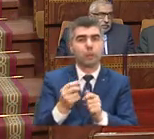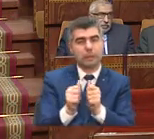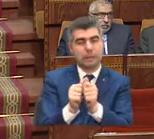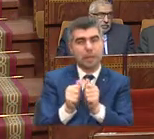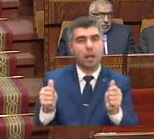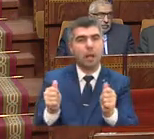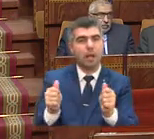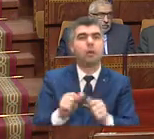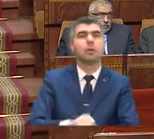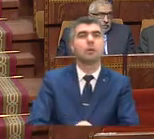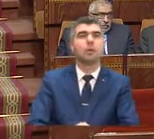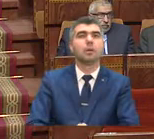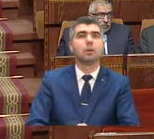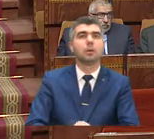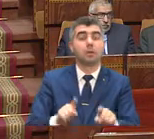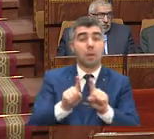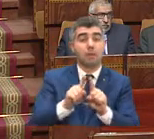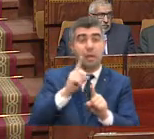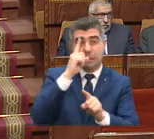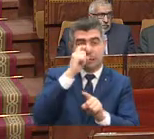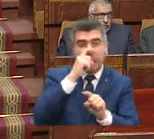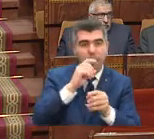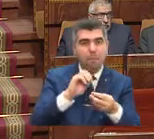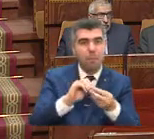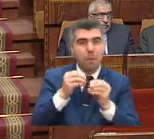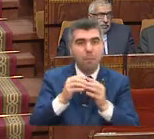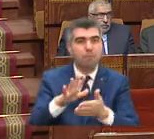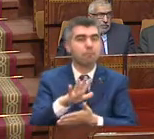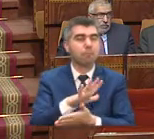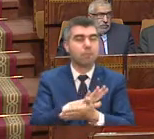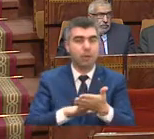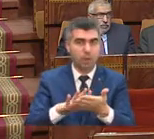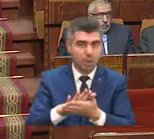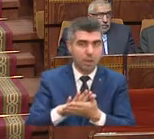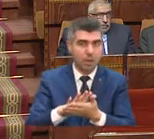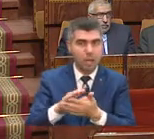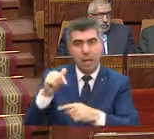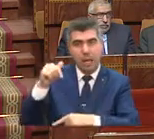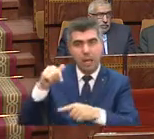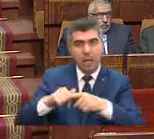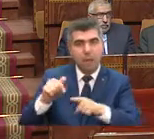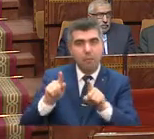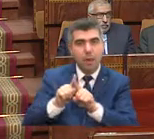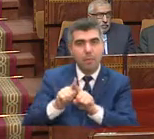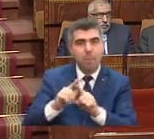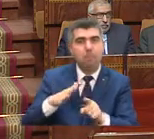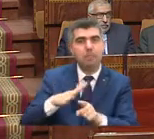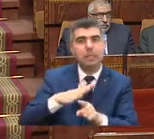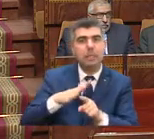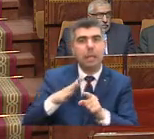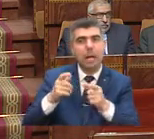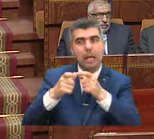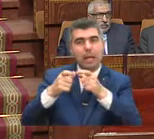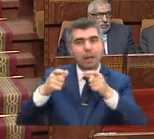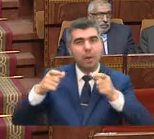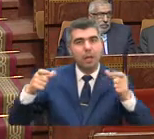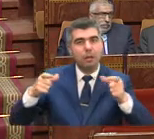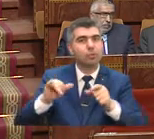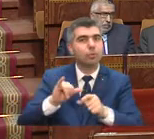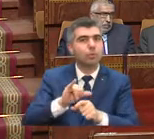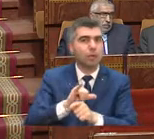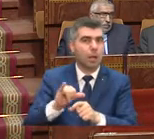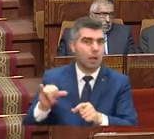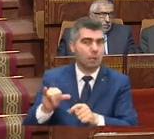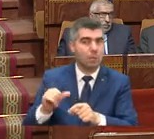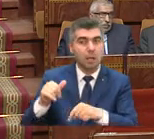اللي عندكم وعندنا كاملين ديالنا بعض المدن ما خصهاش تكبر أكثر من القياس، هذا ربما فيه أسباب